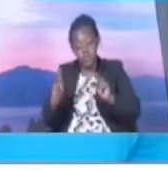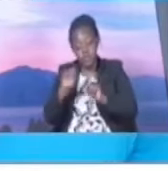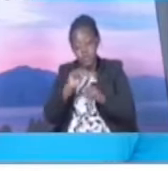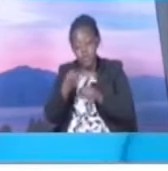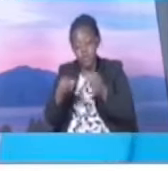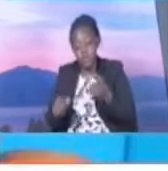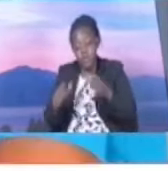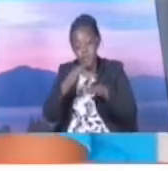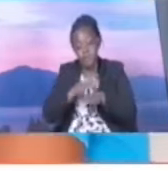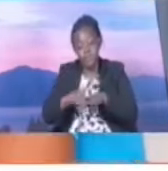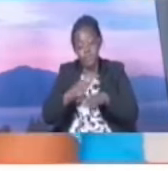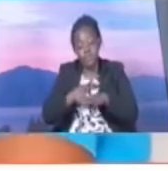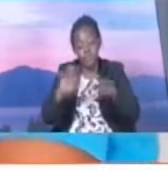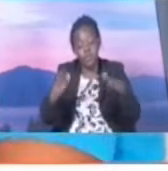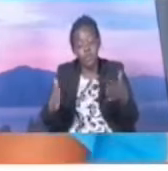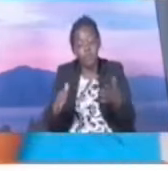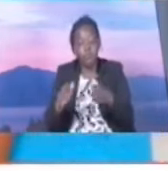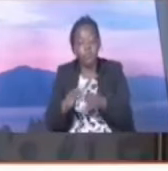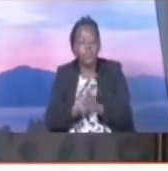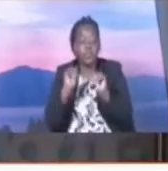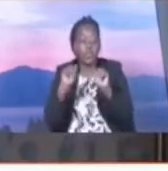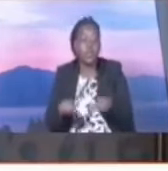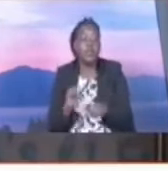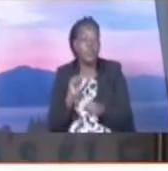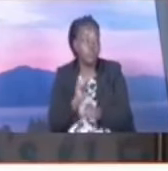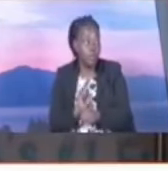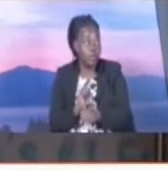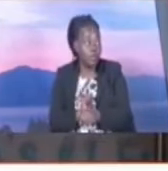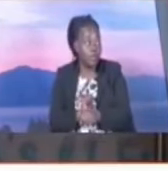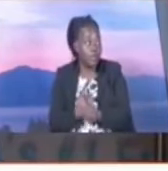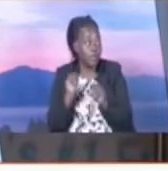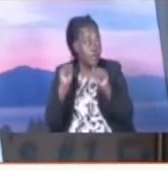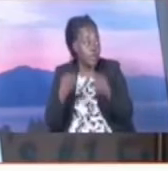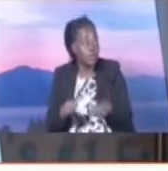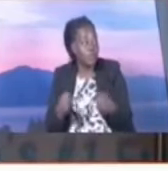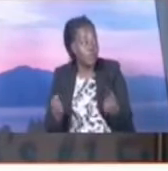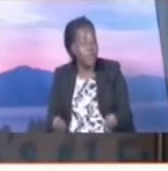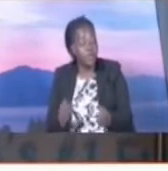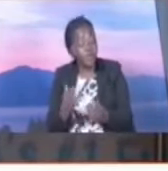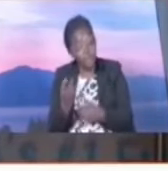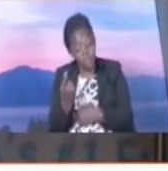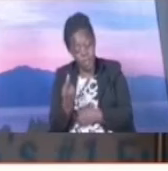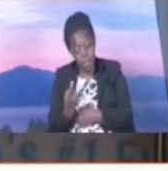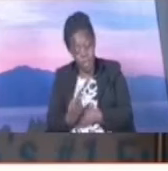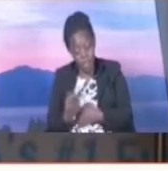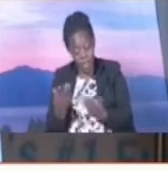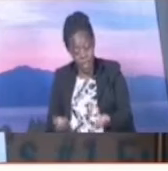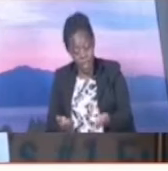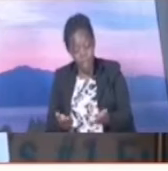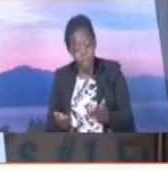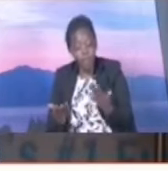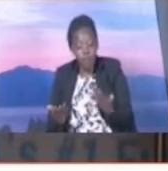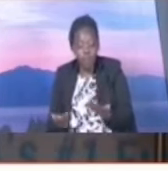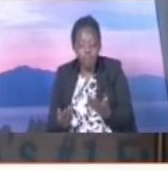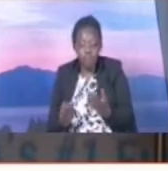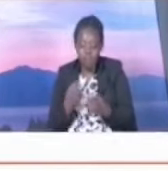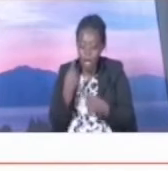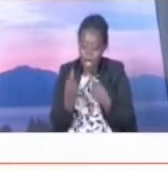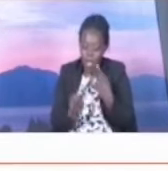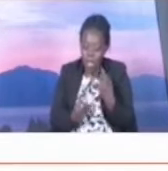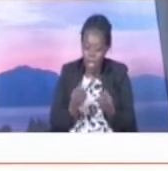ku byennyanja n'engeri business eno gyetambulamu. Ate osobola okujja n'osobebuzaako tukiriisa ki, tukiwaki, tukiyonja